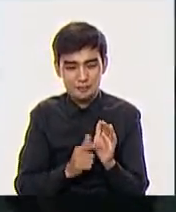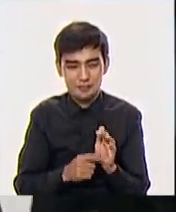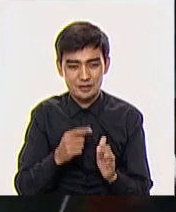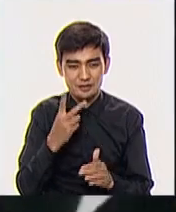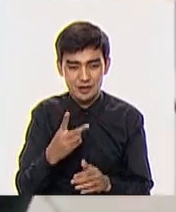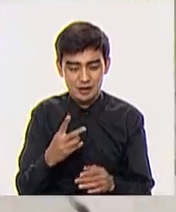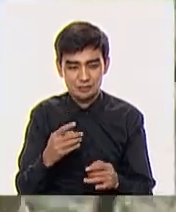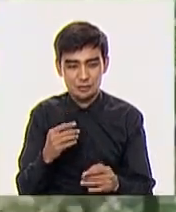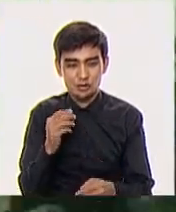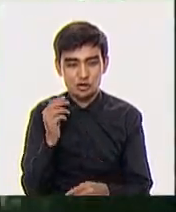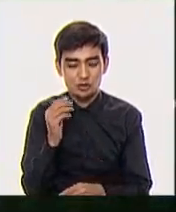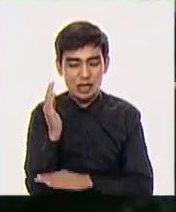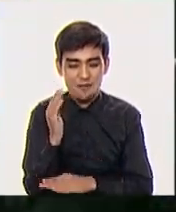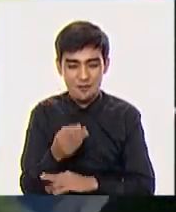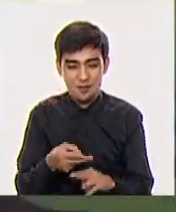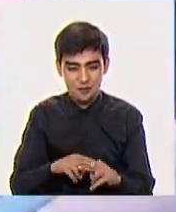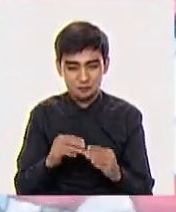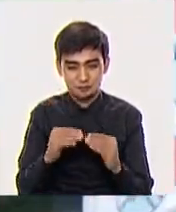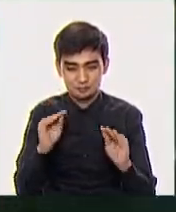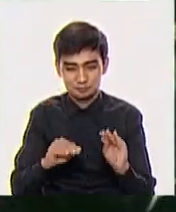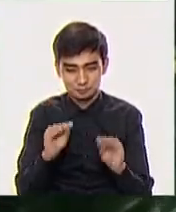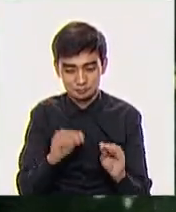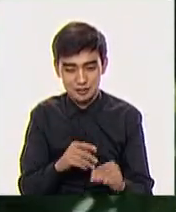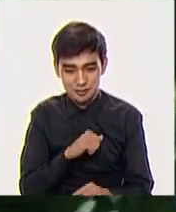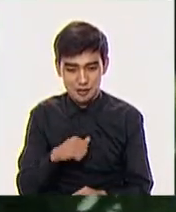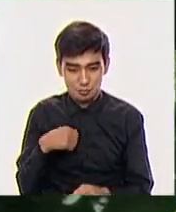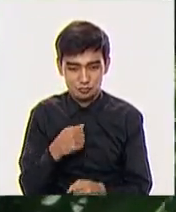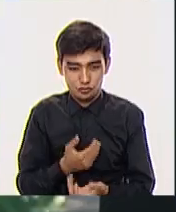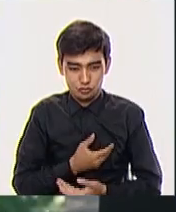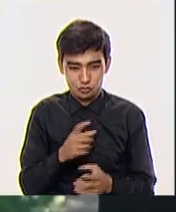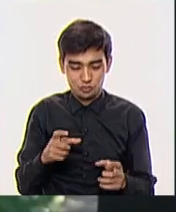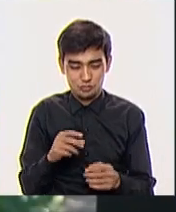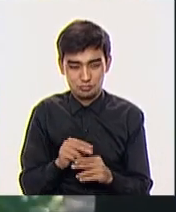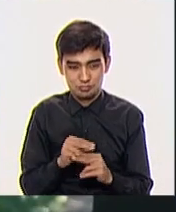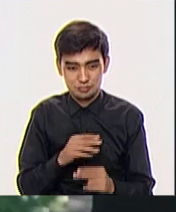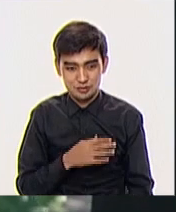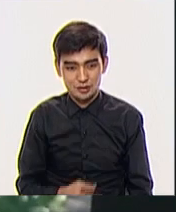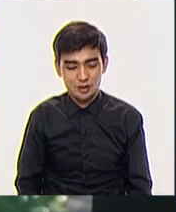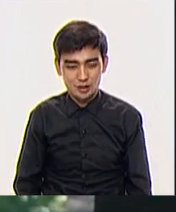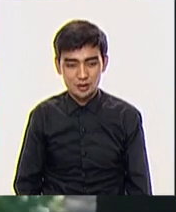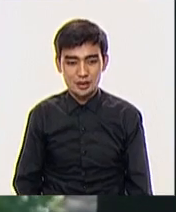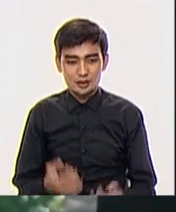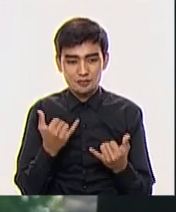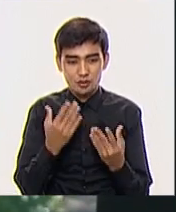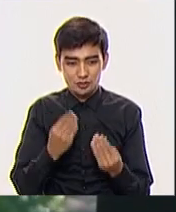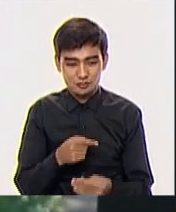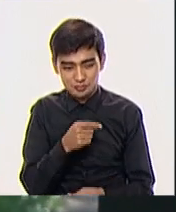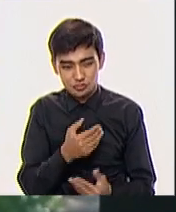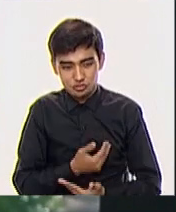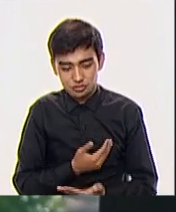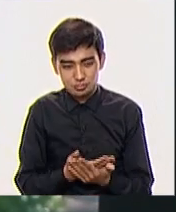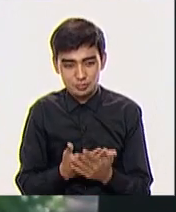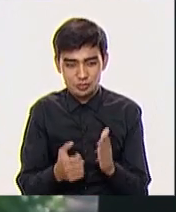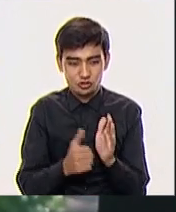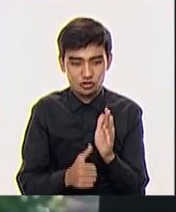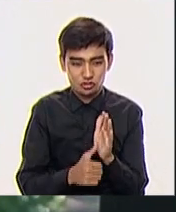доски для ремонта моста, который чинили тоже сами жители. На сегодняшний день здесь проживает порядка